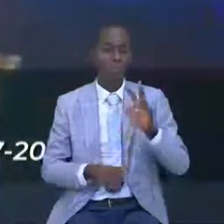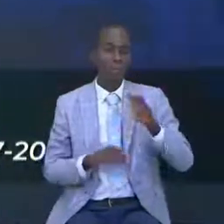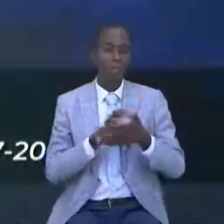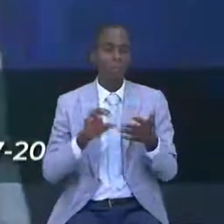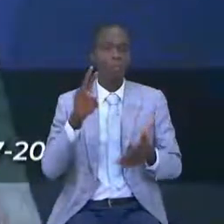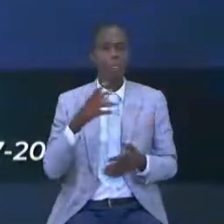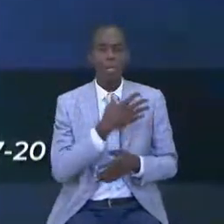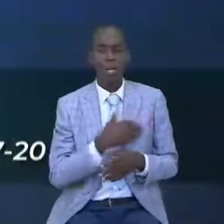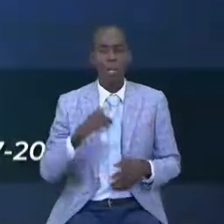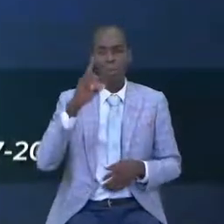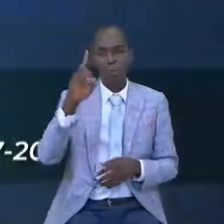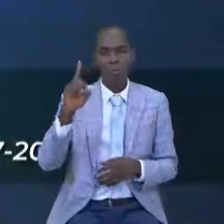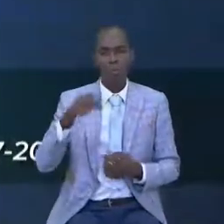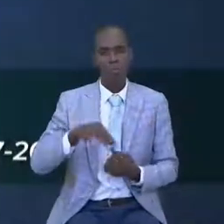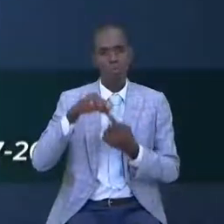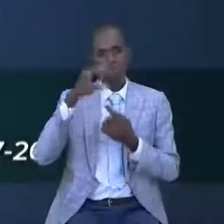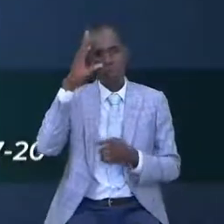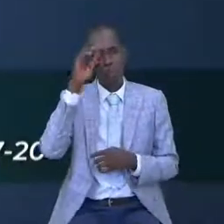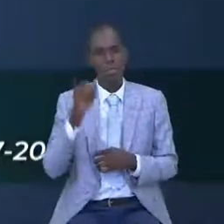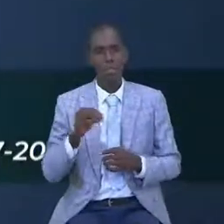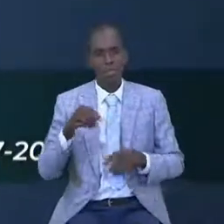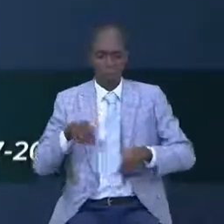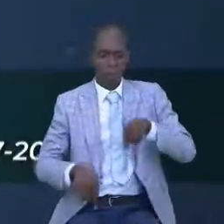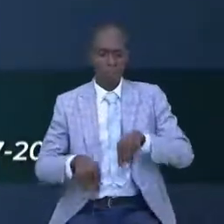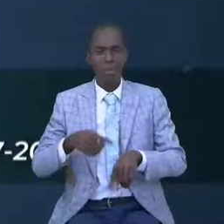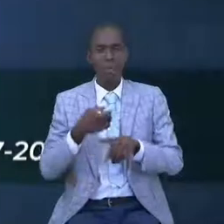Acte 3, verset 2.